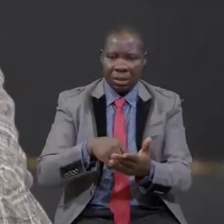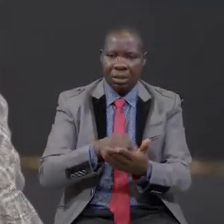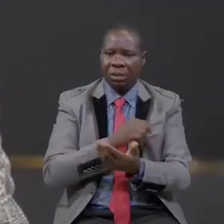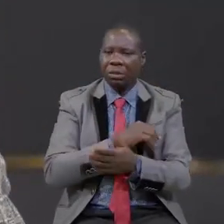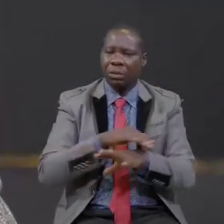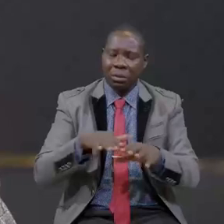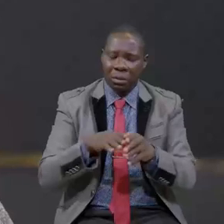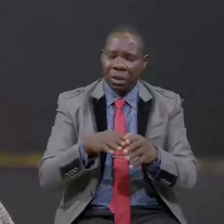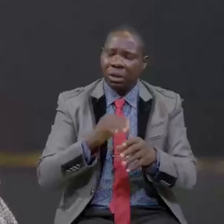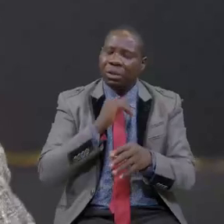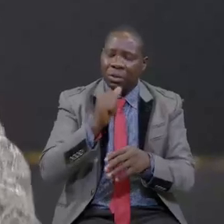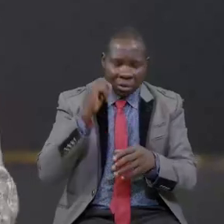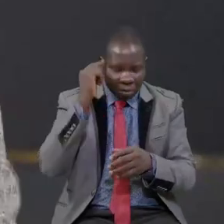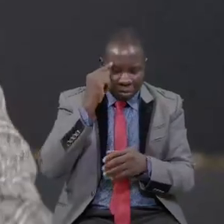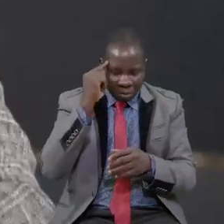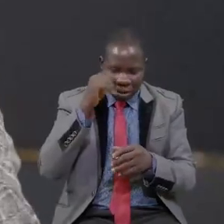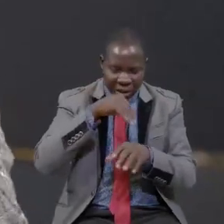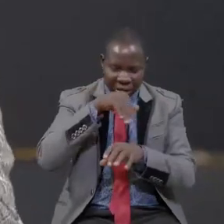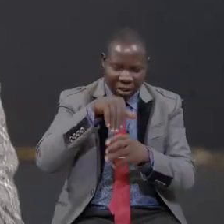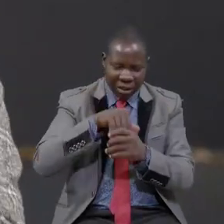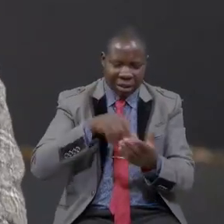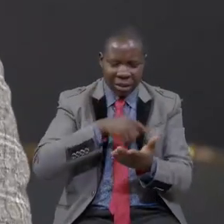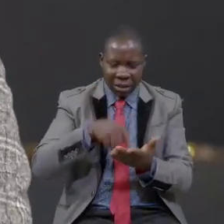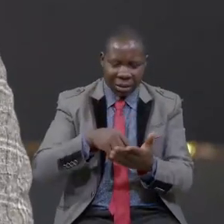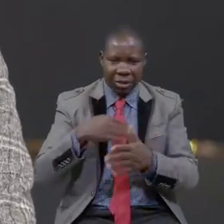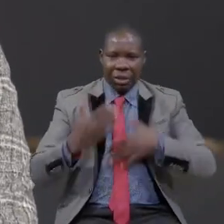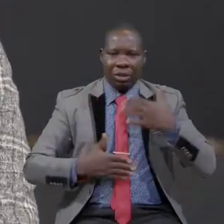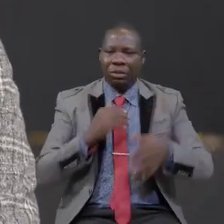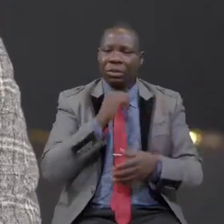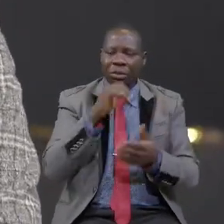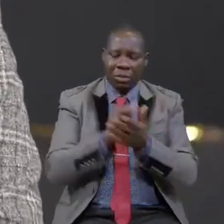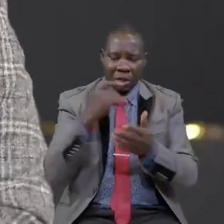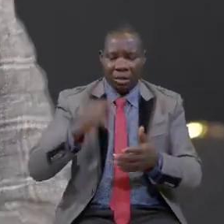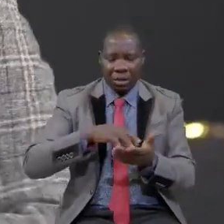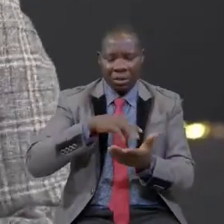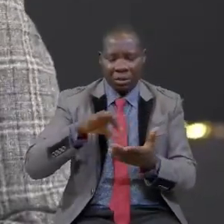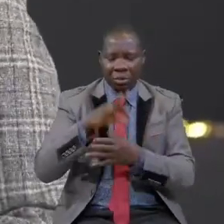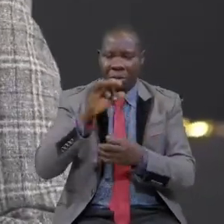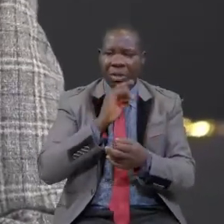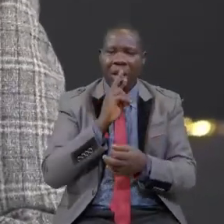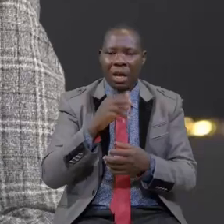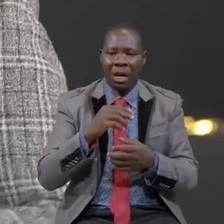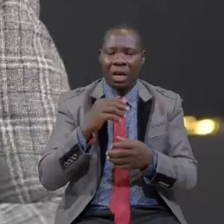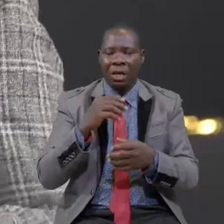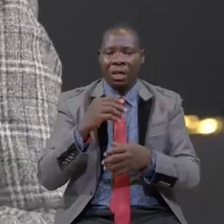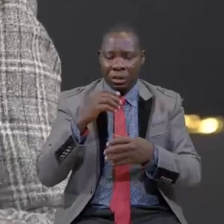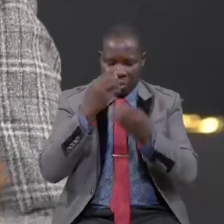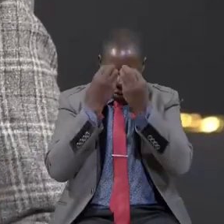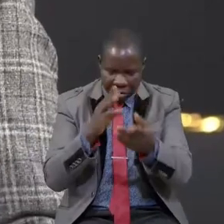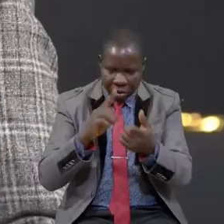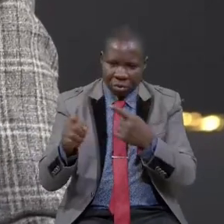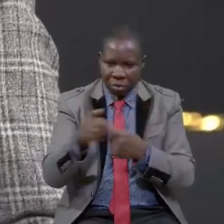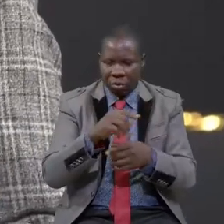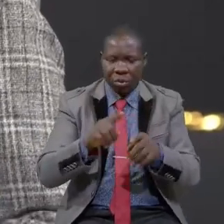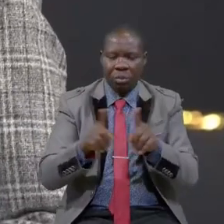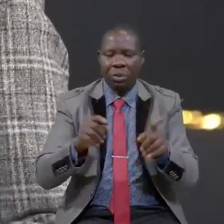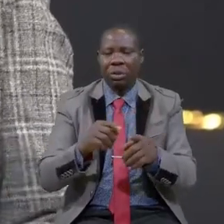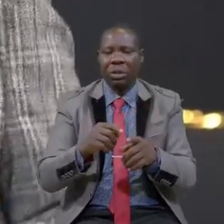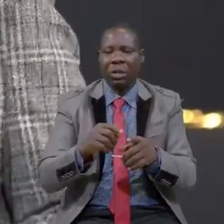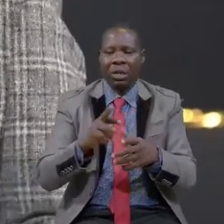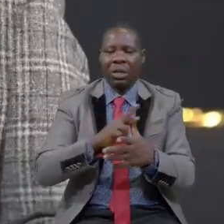les esprits vous sont soumis. Mais, réjouissez-vous de ce que